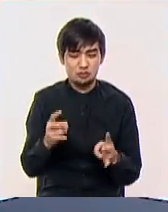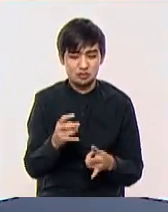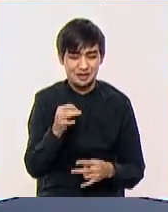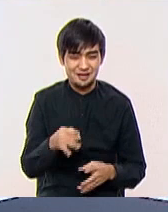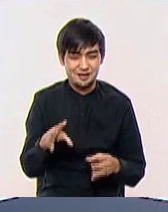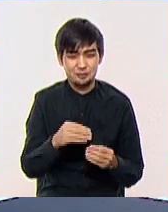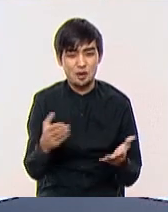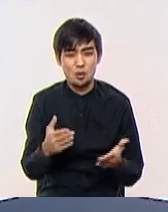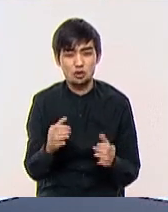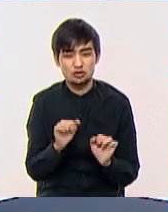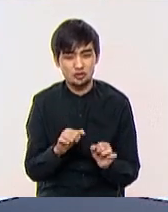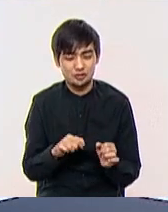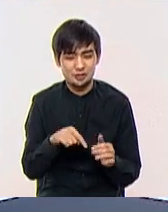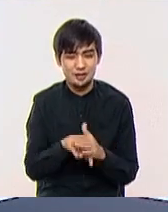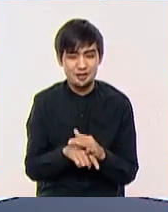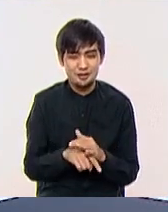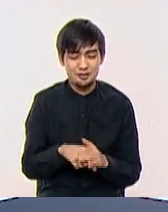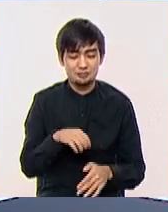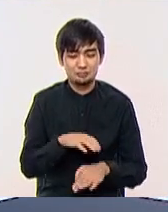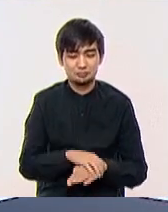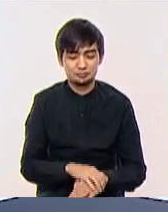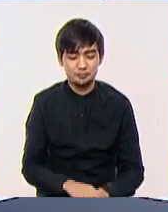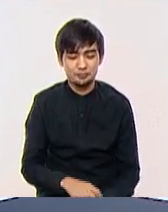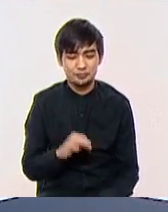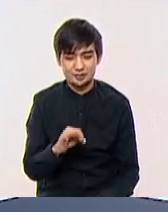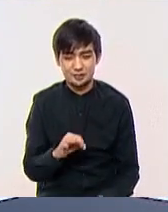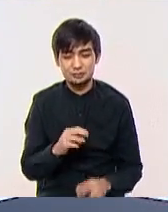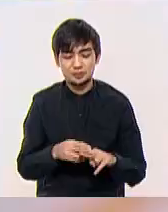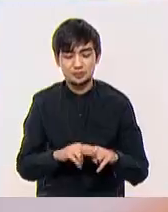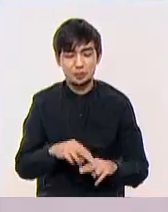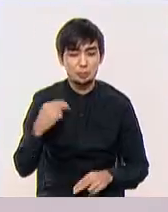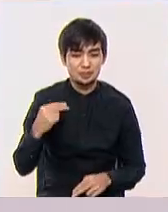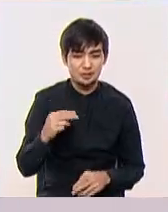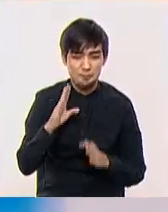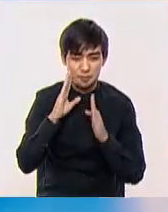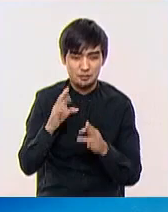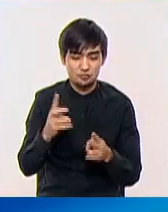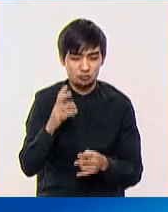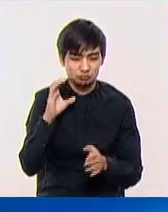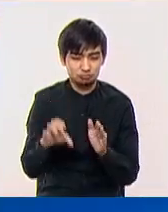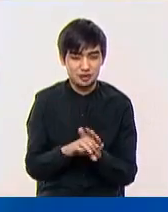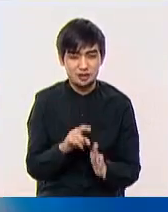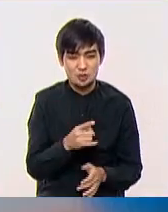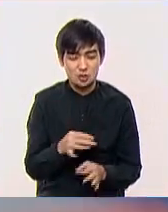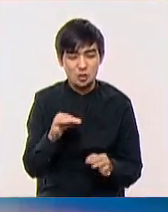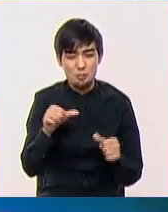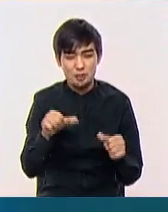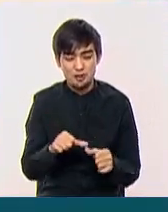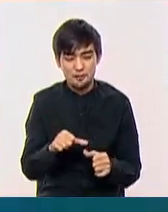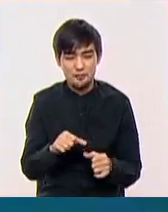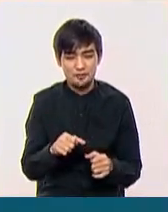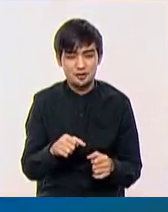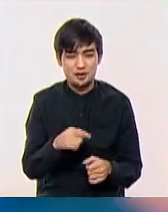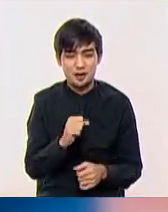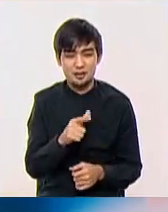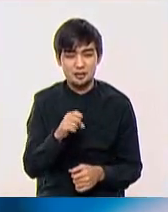деңгейі қандай деген сұрақ туындайды. Сол үшін президентімізге тікелей бағынатын бала құқықтары жөніндегі агенттіктің